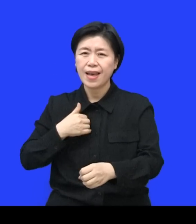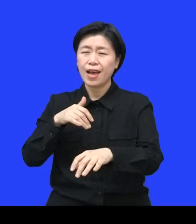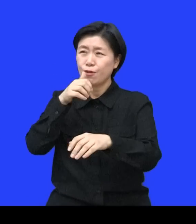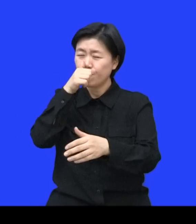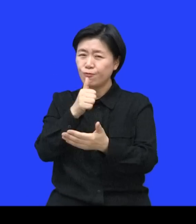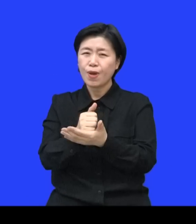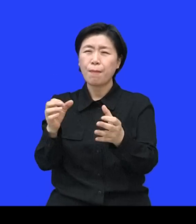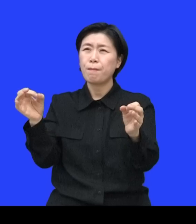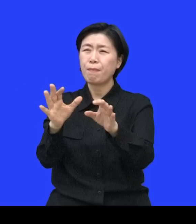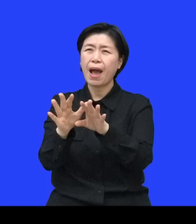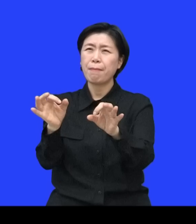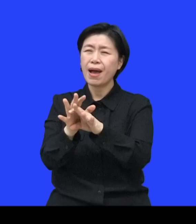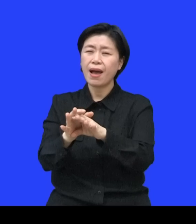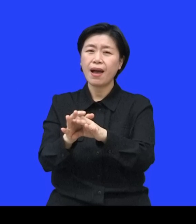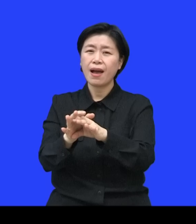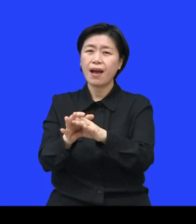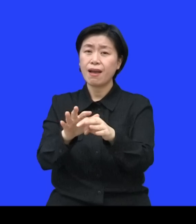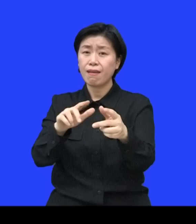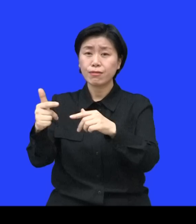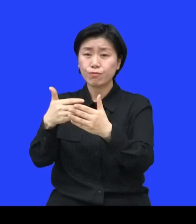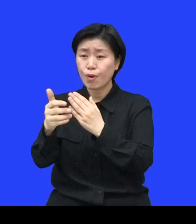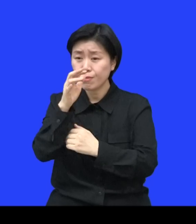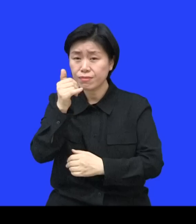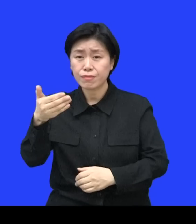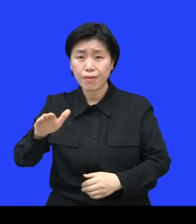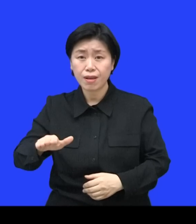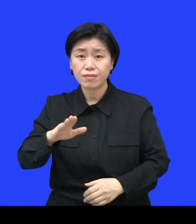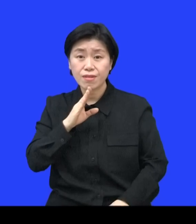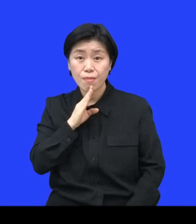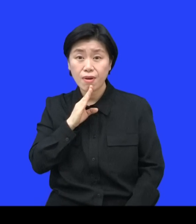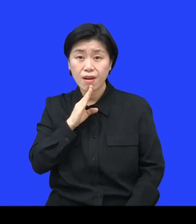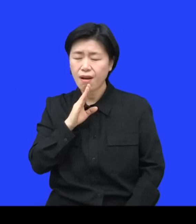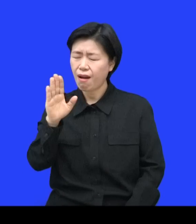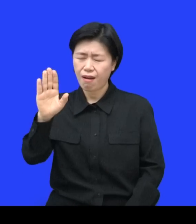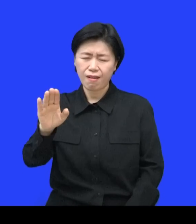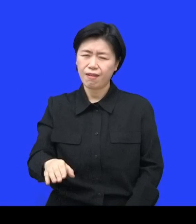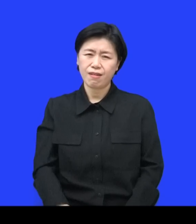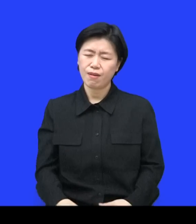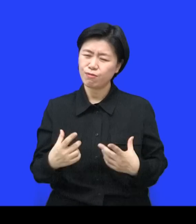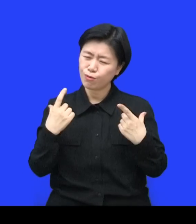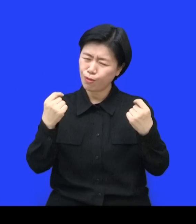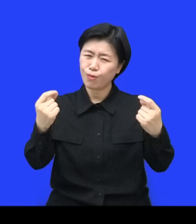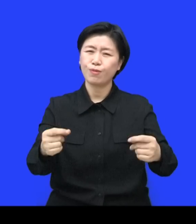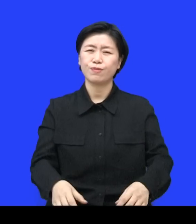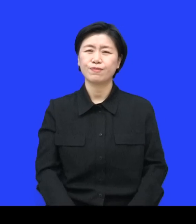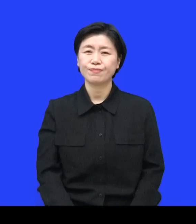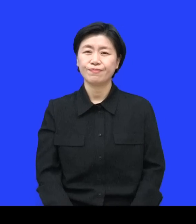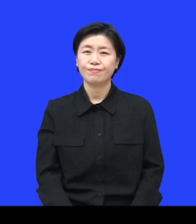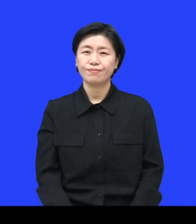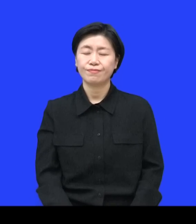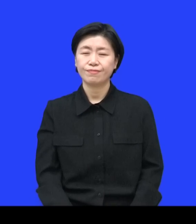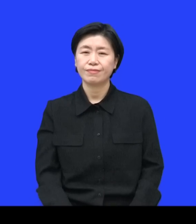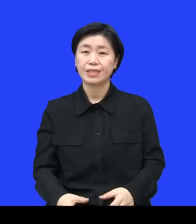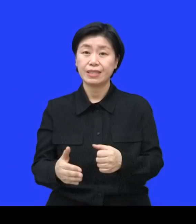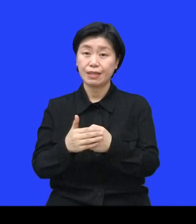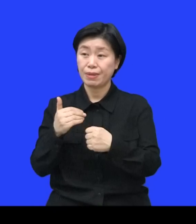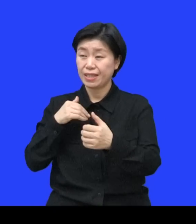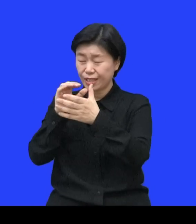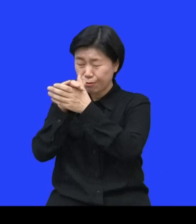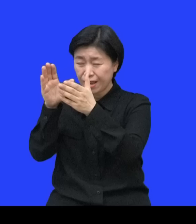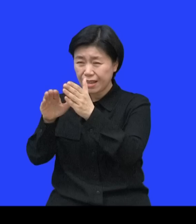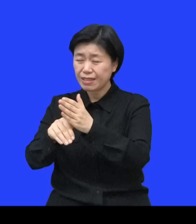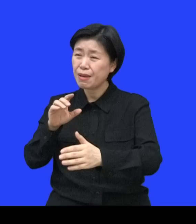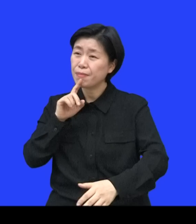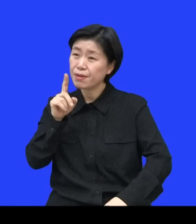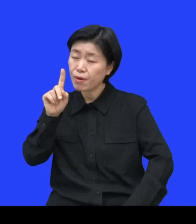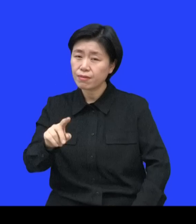되는 거 아시죠? 예. 절대 안 돼요. 그래서 제가 기도하면서 몇 년 동안 수련회를 다녀도 그게 안 되니까 예. 기도하면서 우스갯소리로 그랬어요. 예.